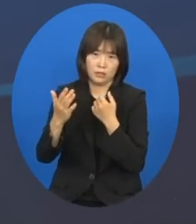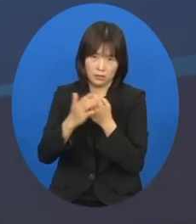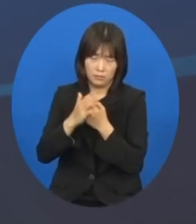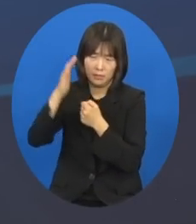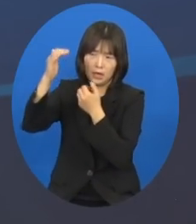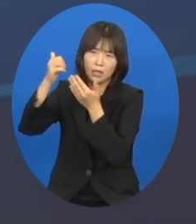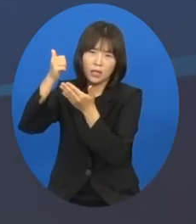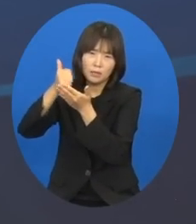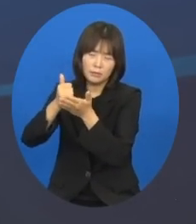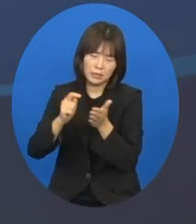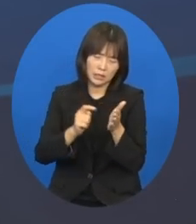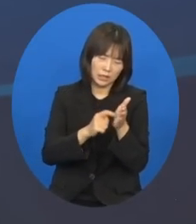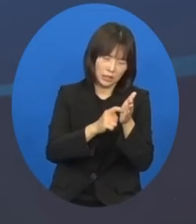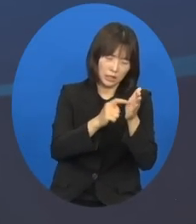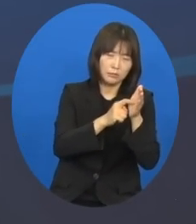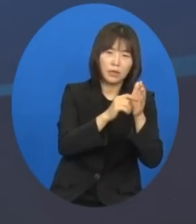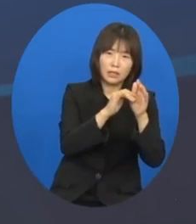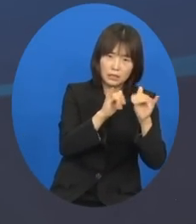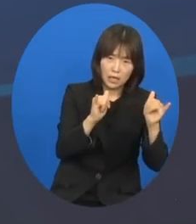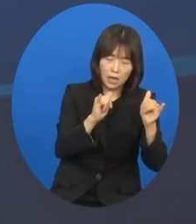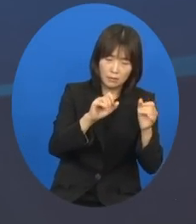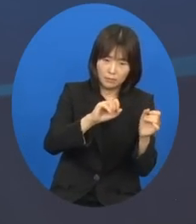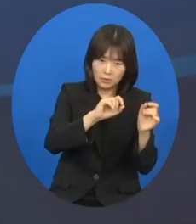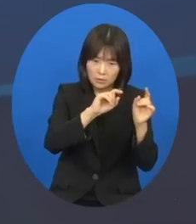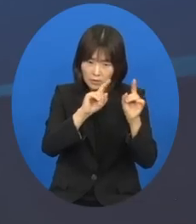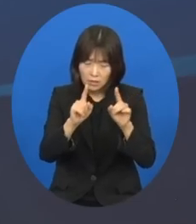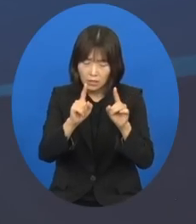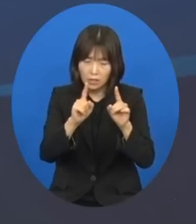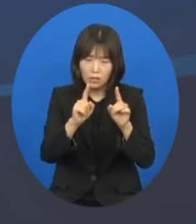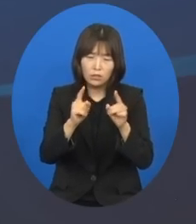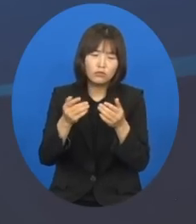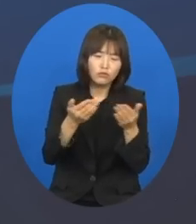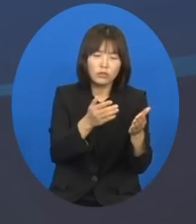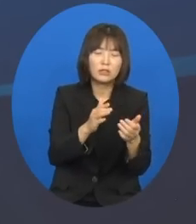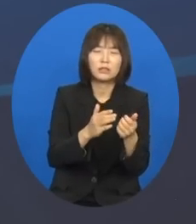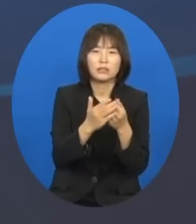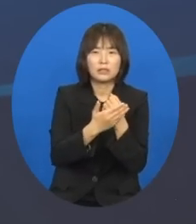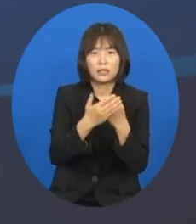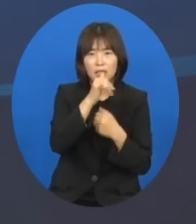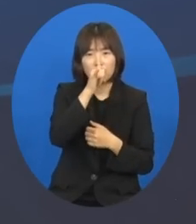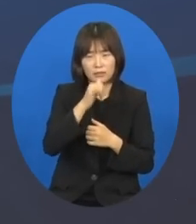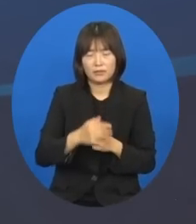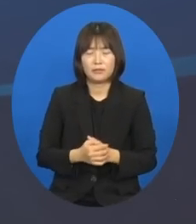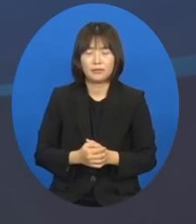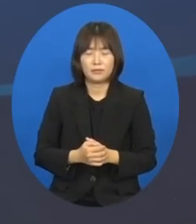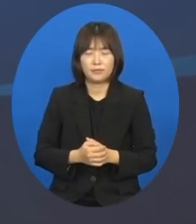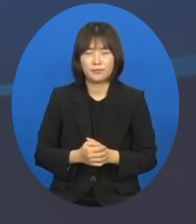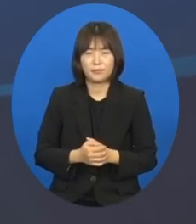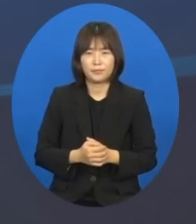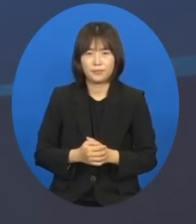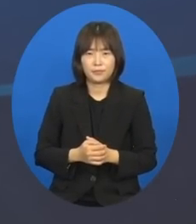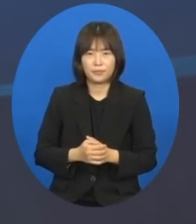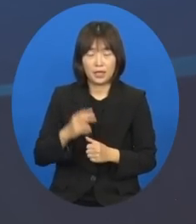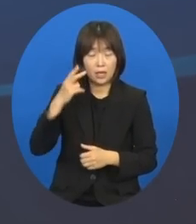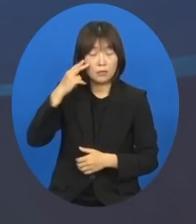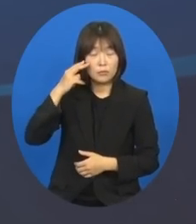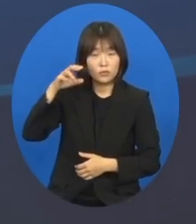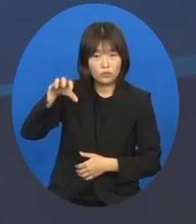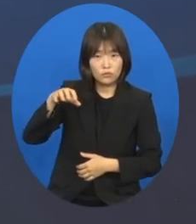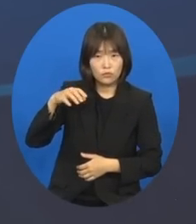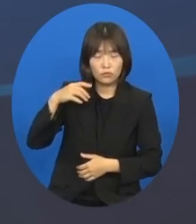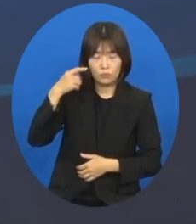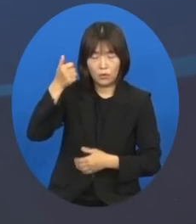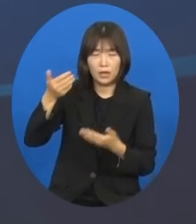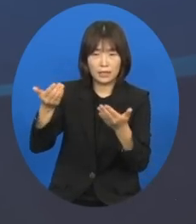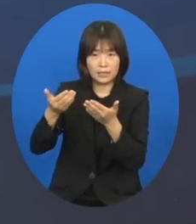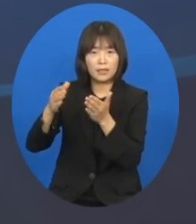급하게 날아온 사람을 살리는 은혜가 있더라는 거지요 목회 중에 미국에서 목회하는 중에